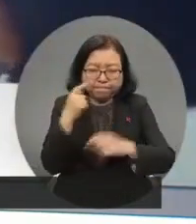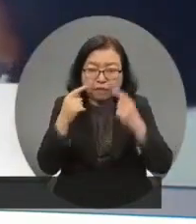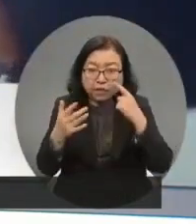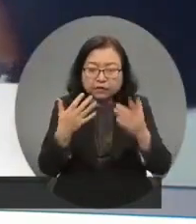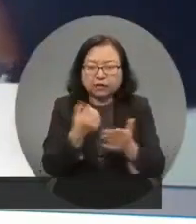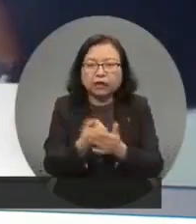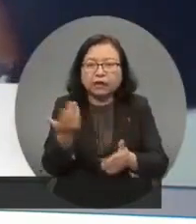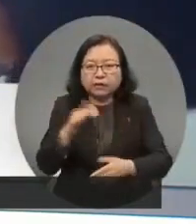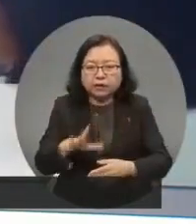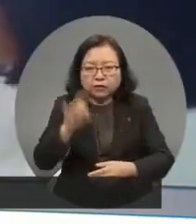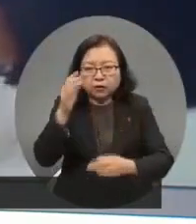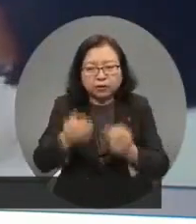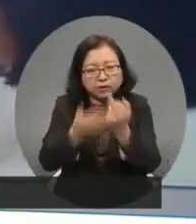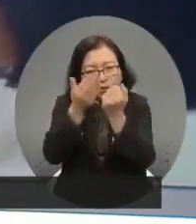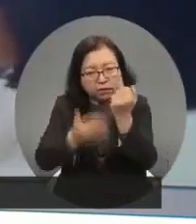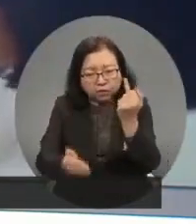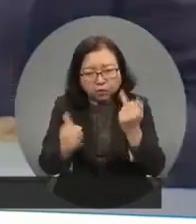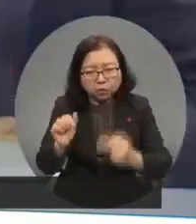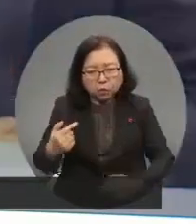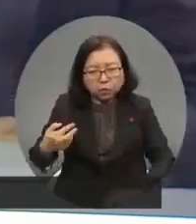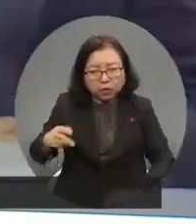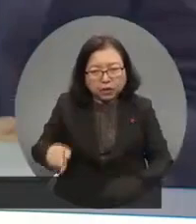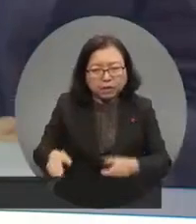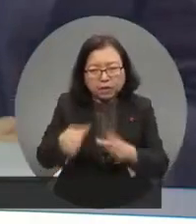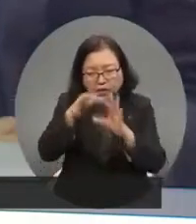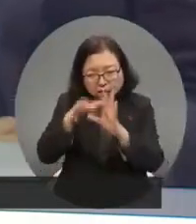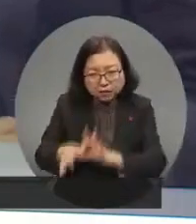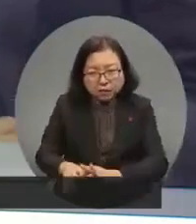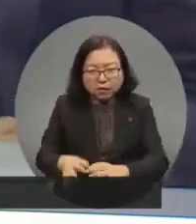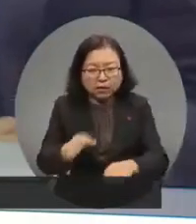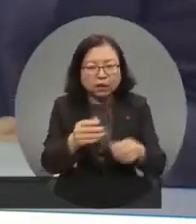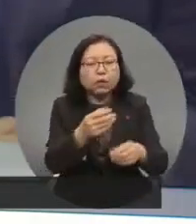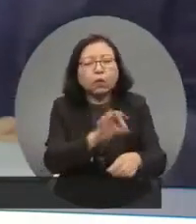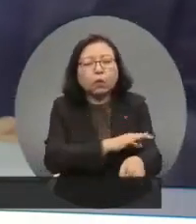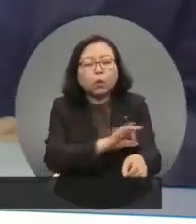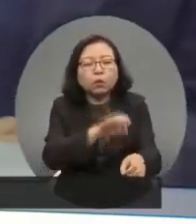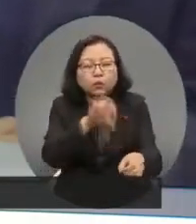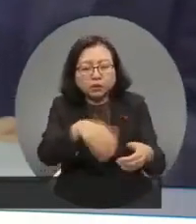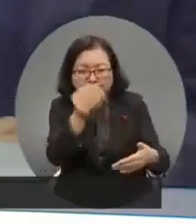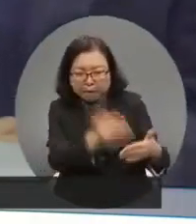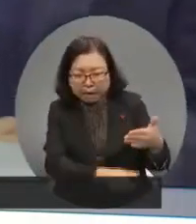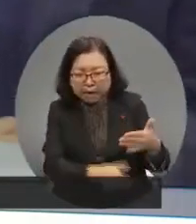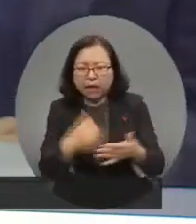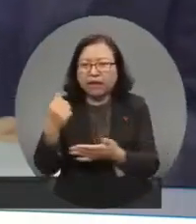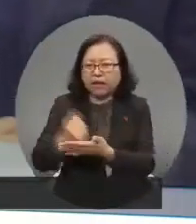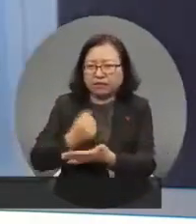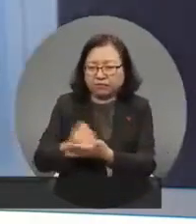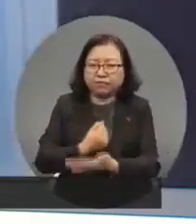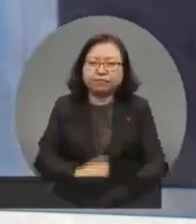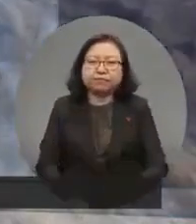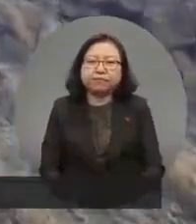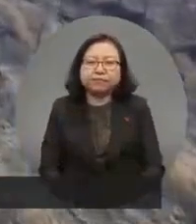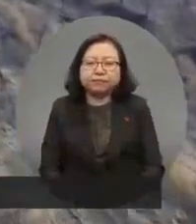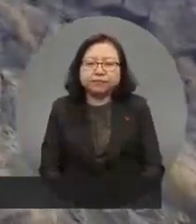오송 연결선이 빠져 아쉬움을 남겼습니다. 정재영 기자가 취재했습니다.